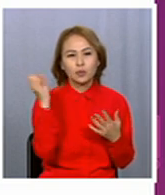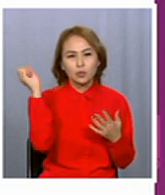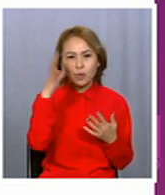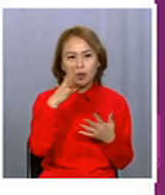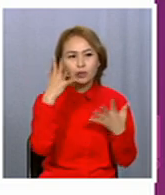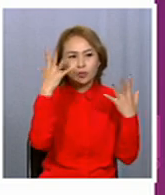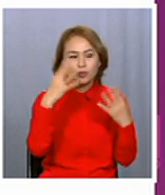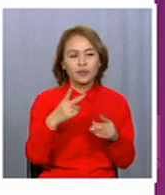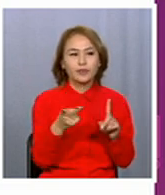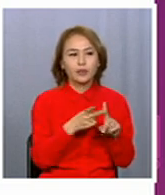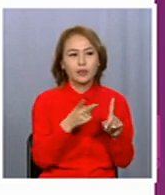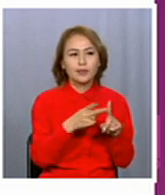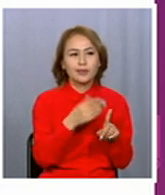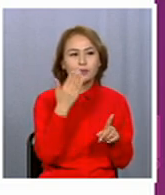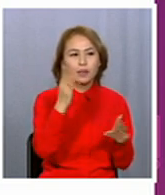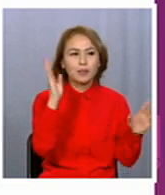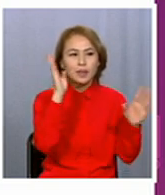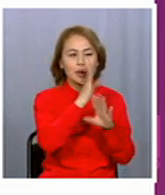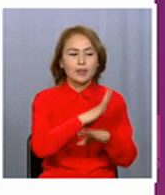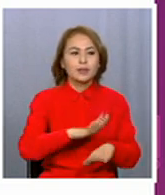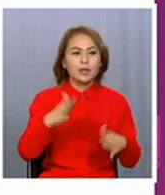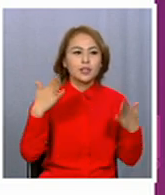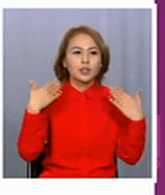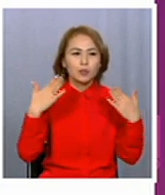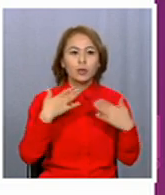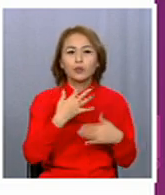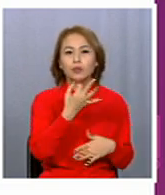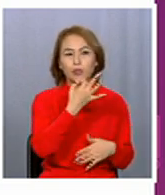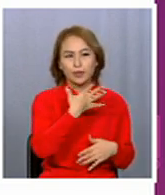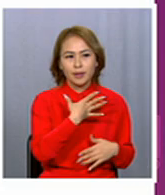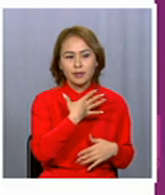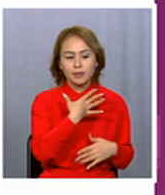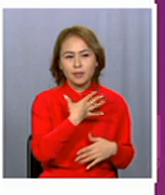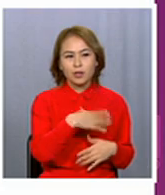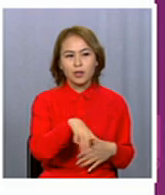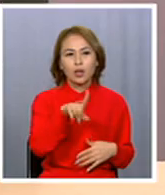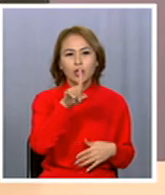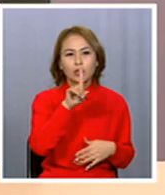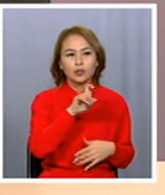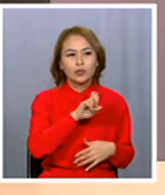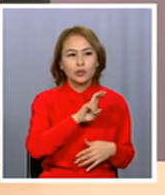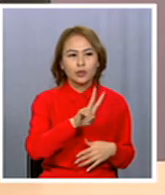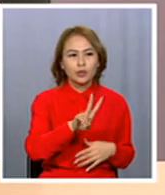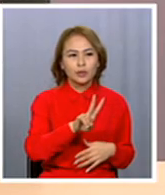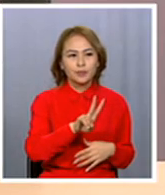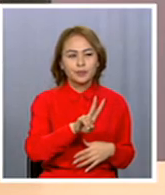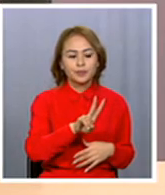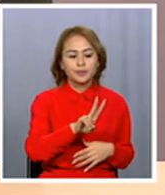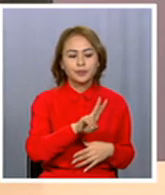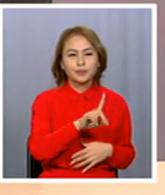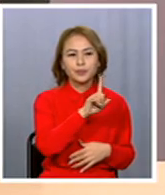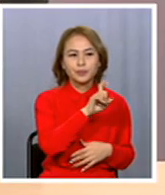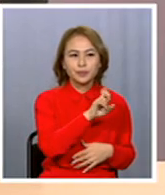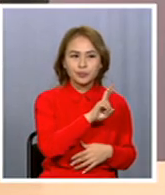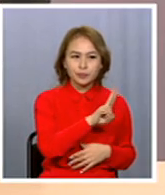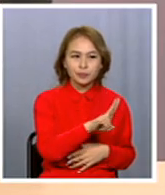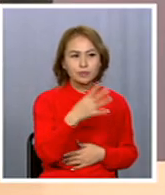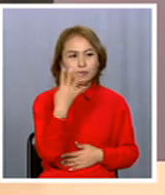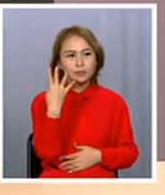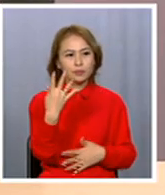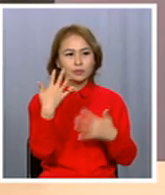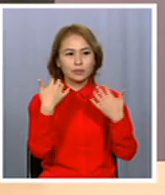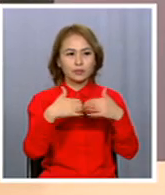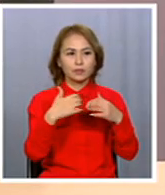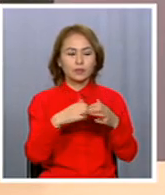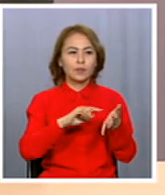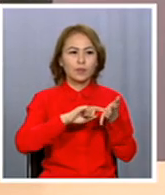Ә нұсқасы – сіз табиғат аясында демалуды ұнатасыз ба? Б нұсқасы 102 мен